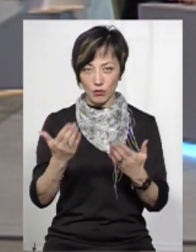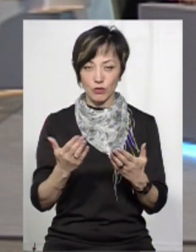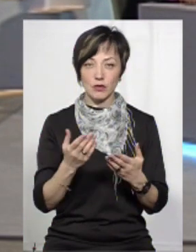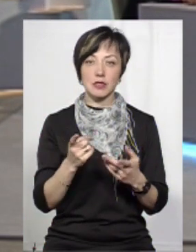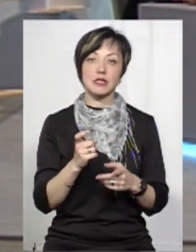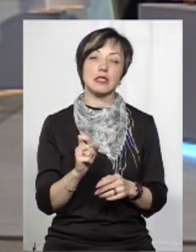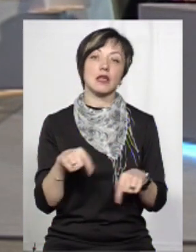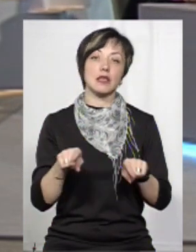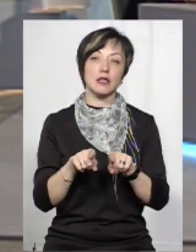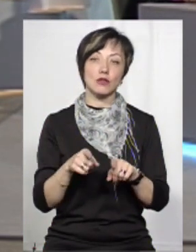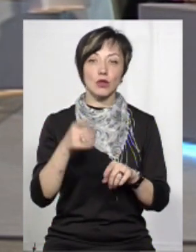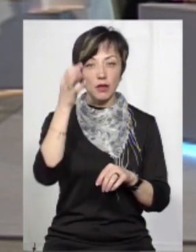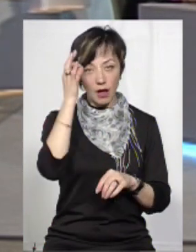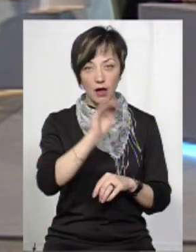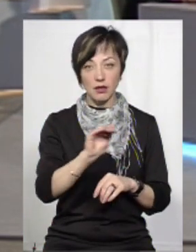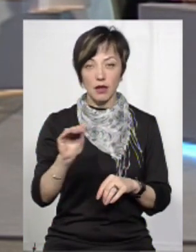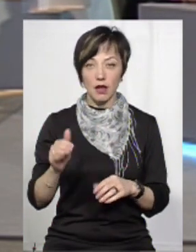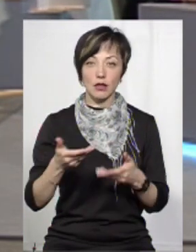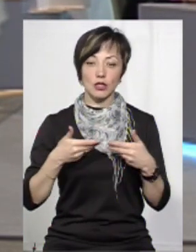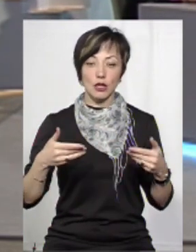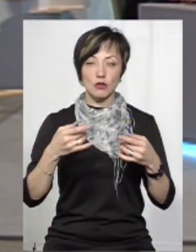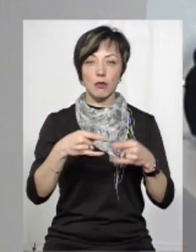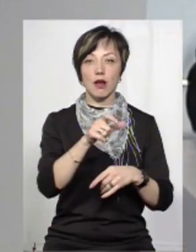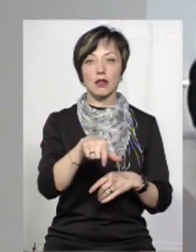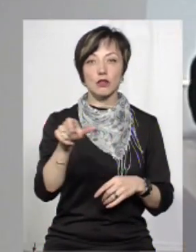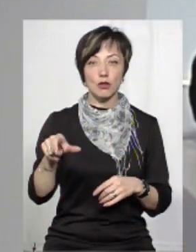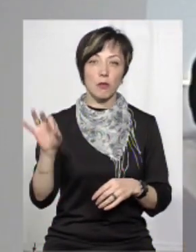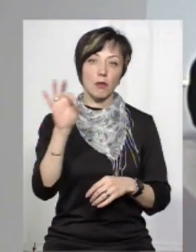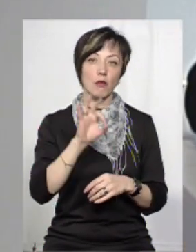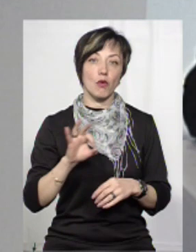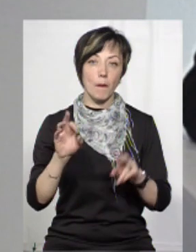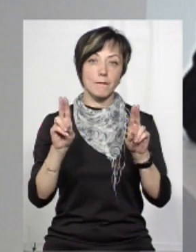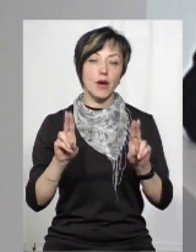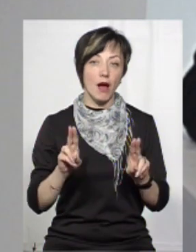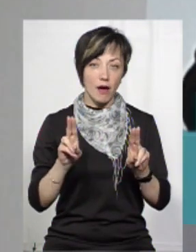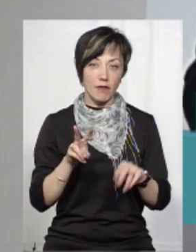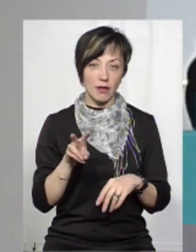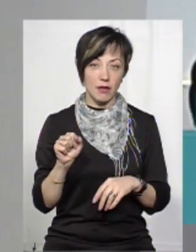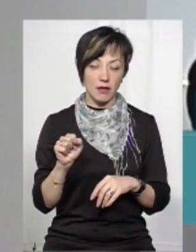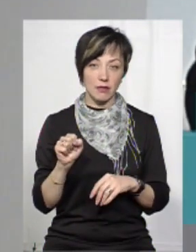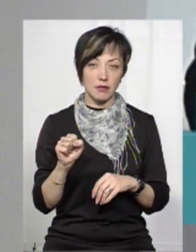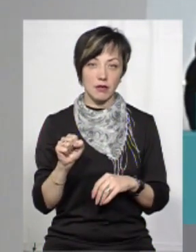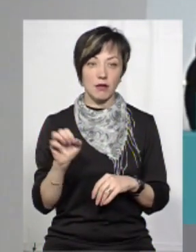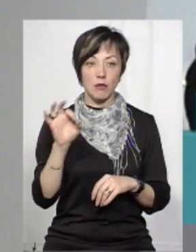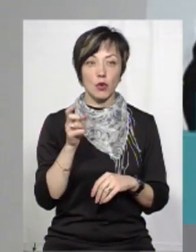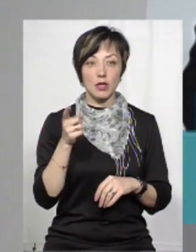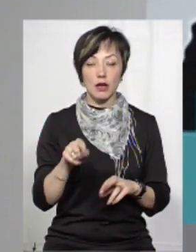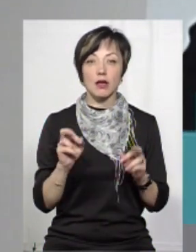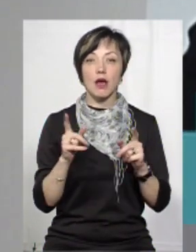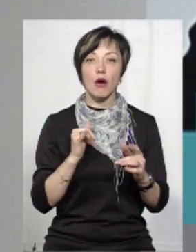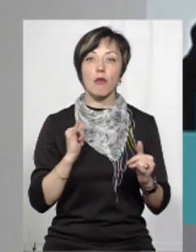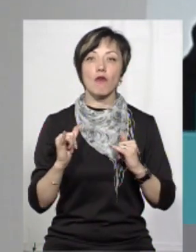дуже дякую за те, що нагадали нашим глядачам про правила, про те,